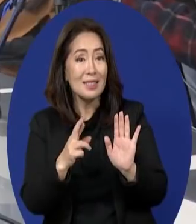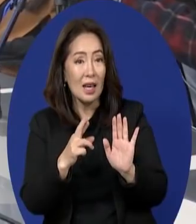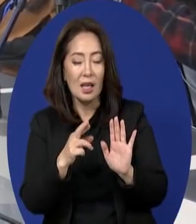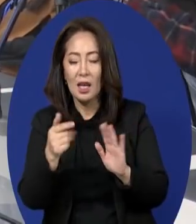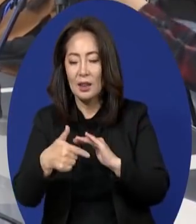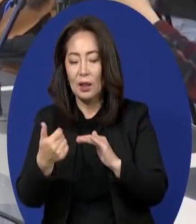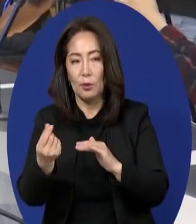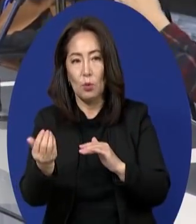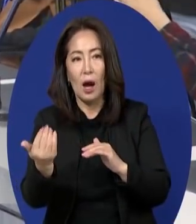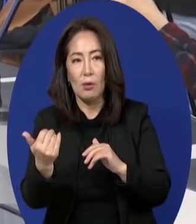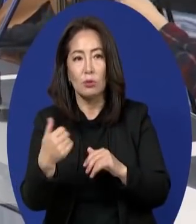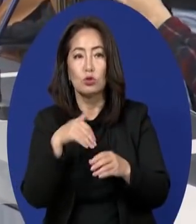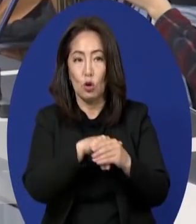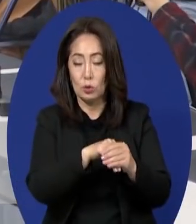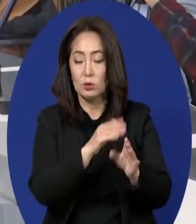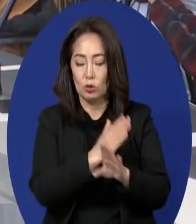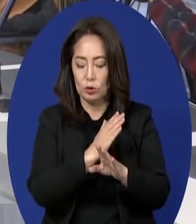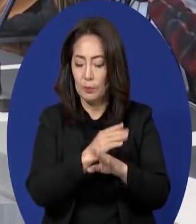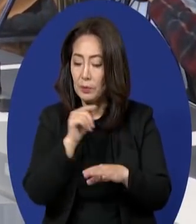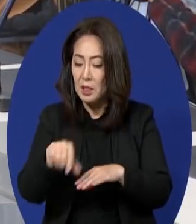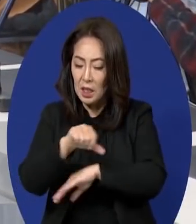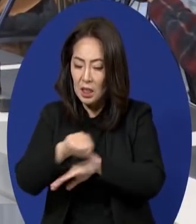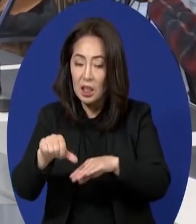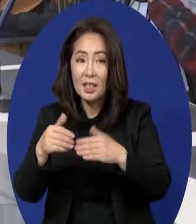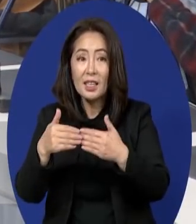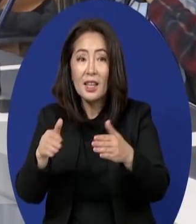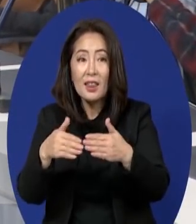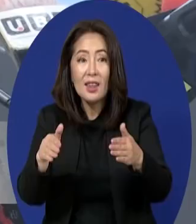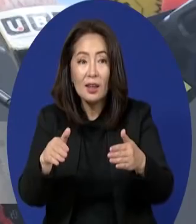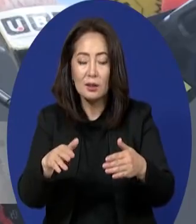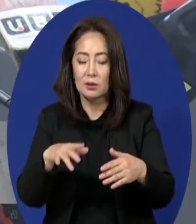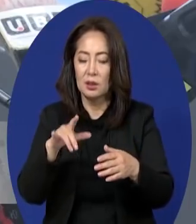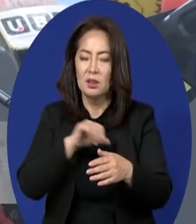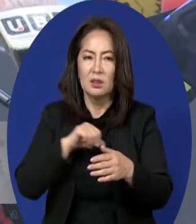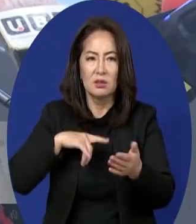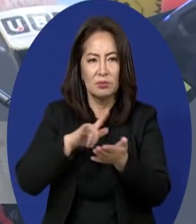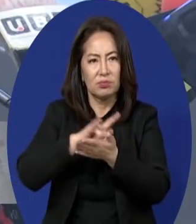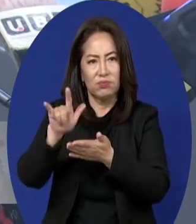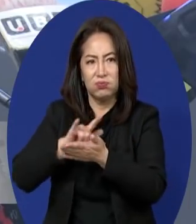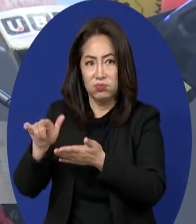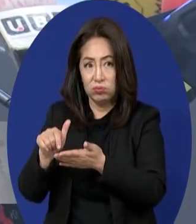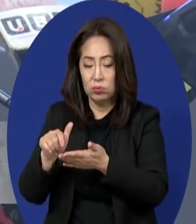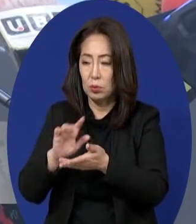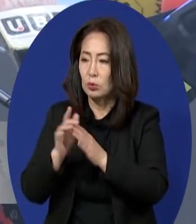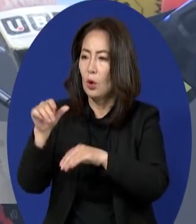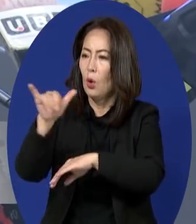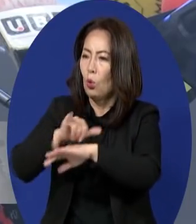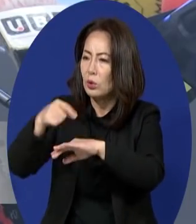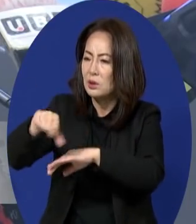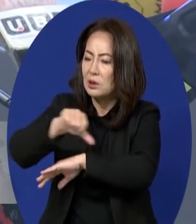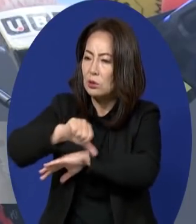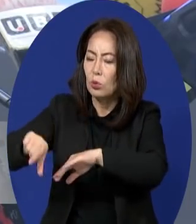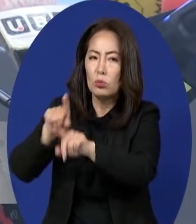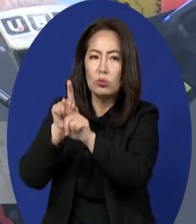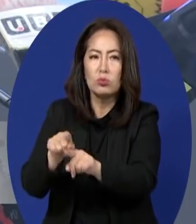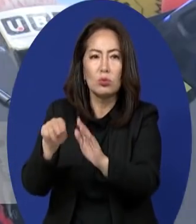байдаг. Энэ онд хилийн хоргийг хэсэгчилж нээснээр иргэдийн гадагш гарах хөдөлгөөн нэмэгдсэн. Гэвч тухайн улсын гайлийн дүрмийг зөрчих хандлага их байгааг